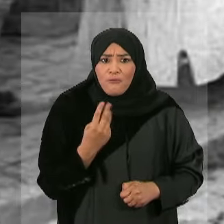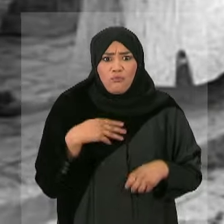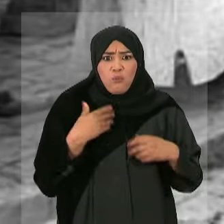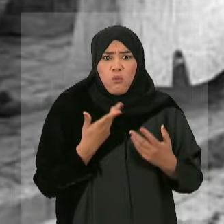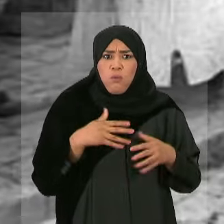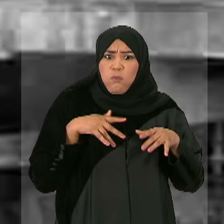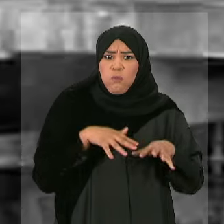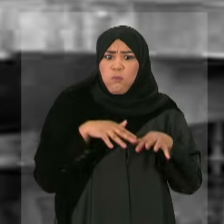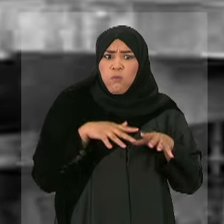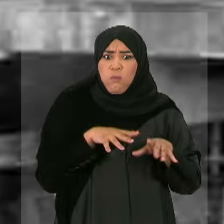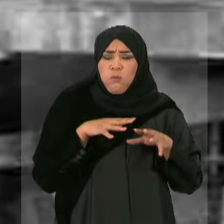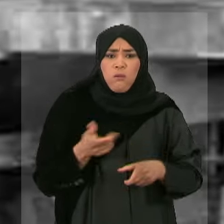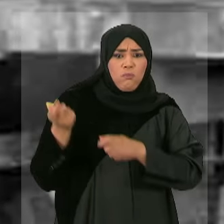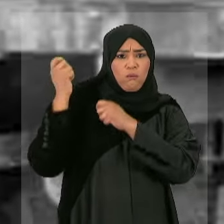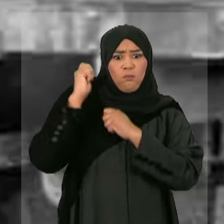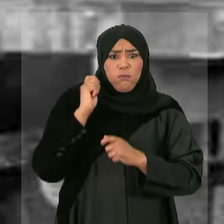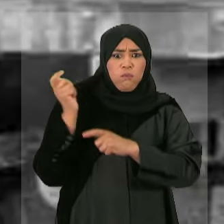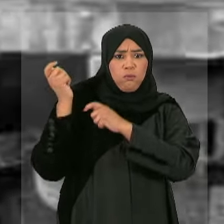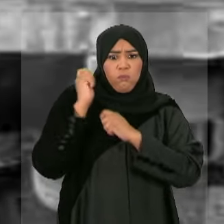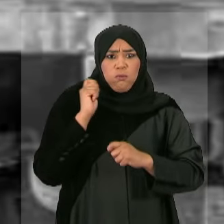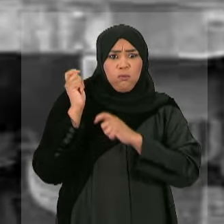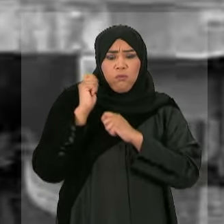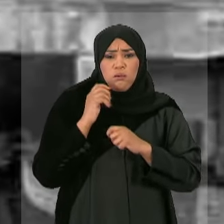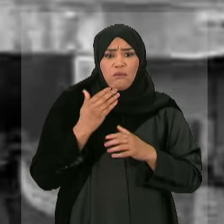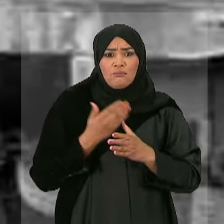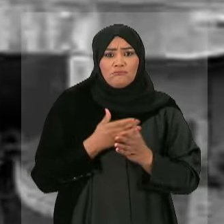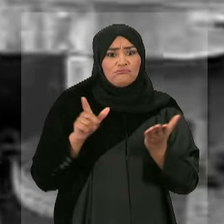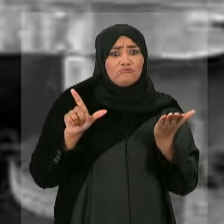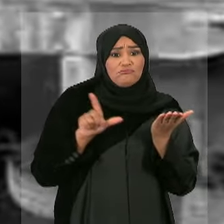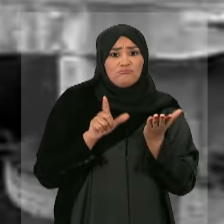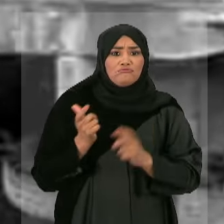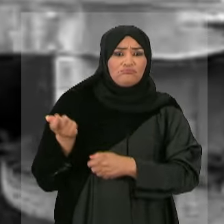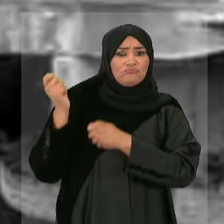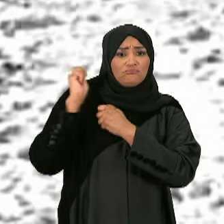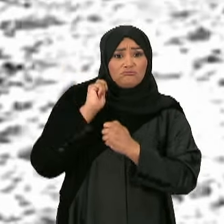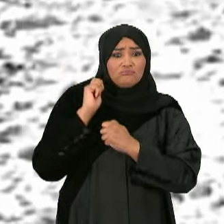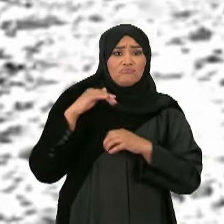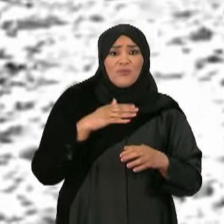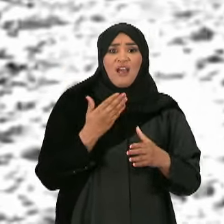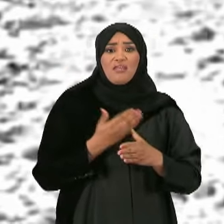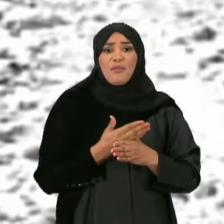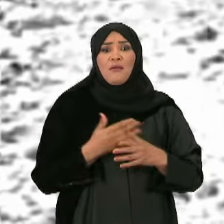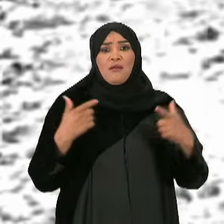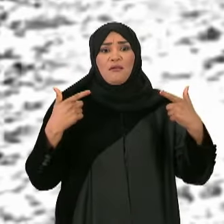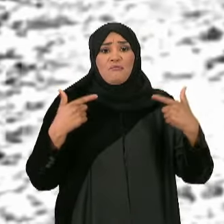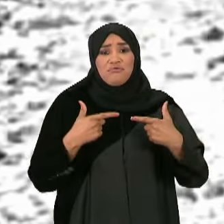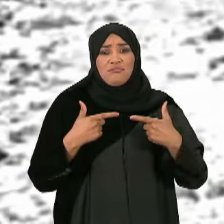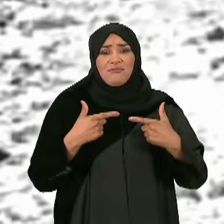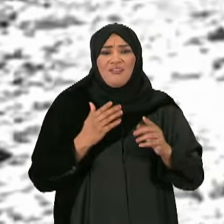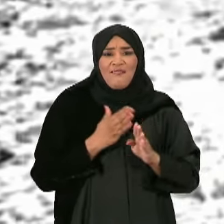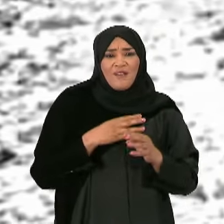مثل نمتايل بالنسبة لقضية اللجوء وقضية التهجير وقضية التسلل إلى الوطن،